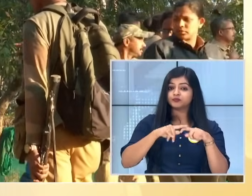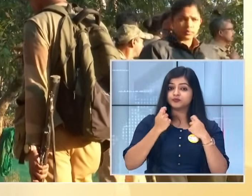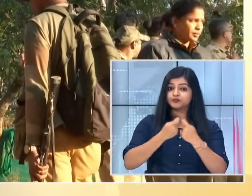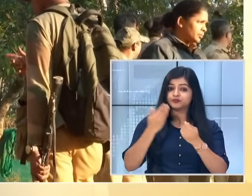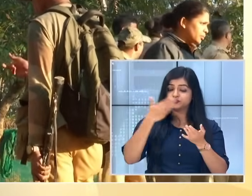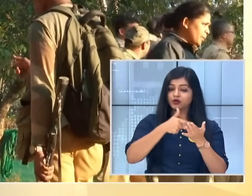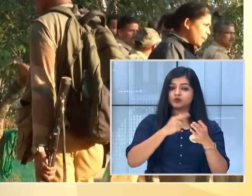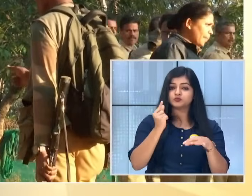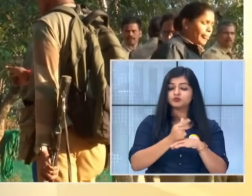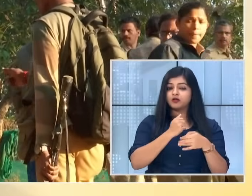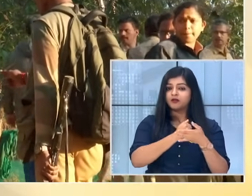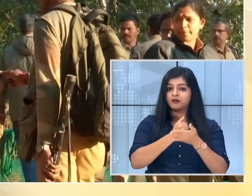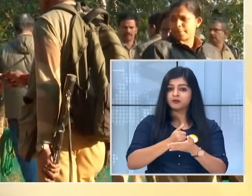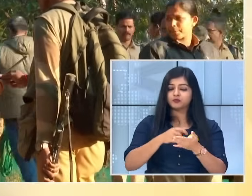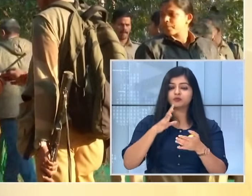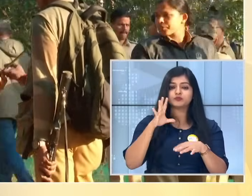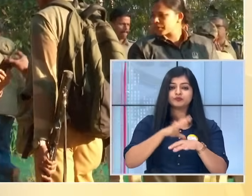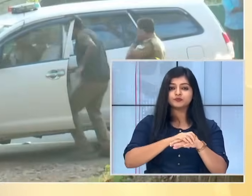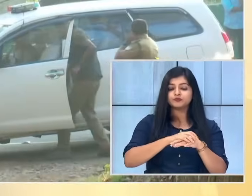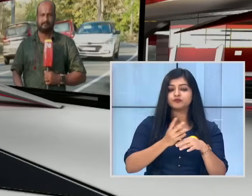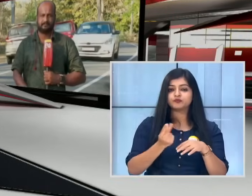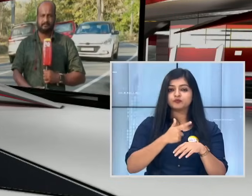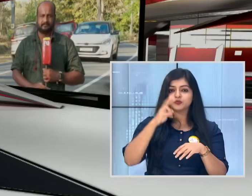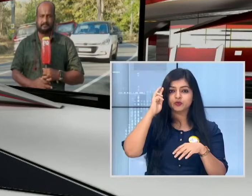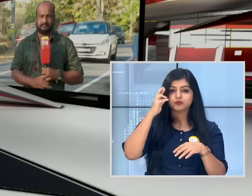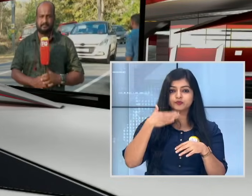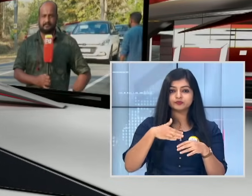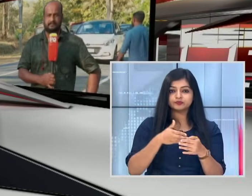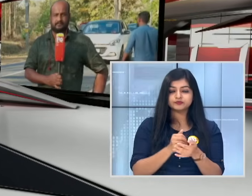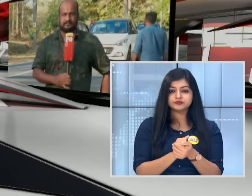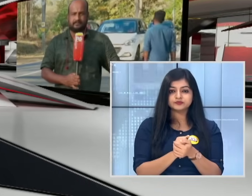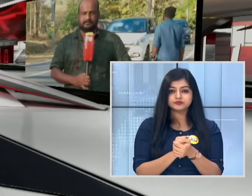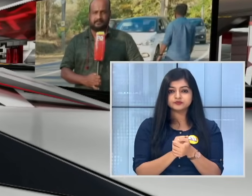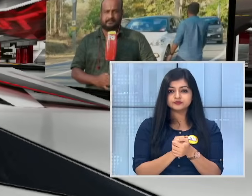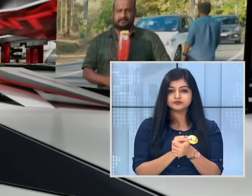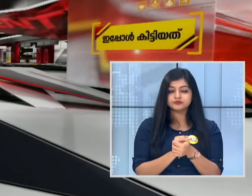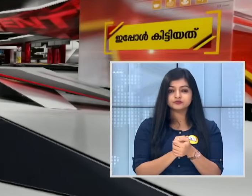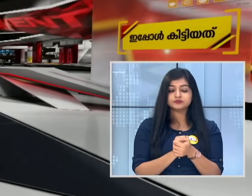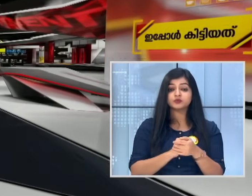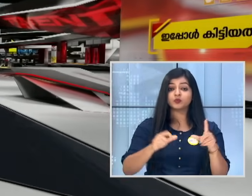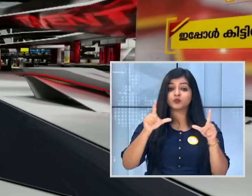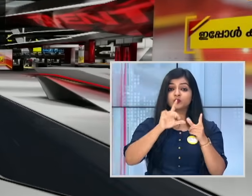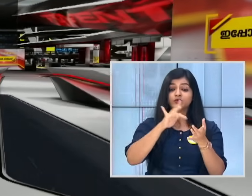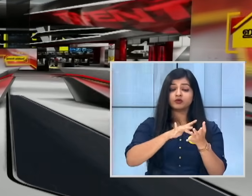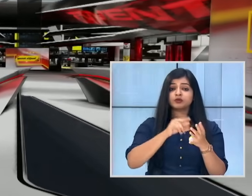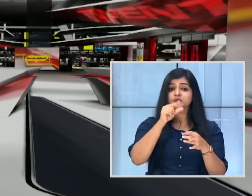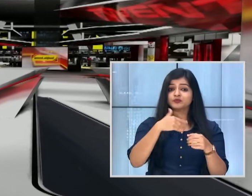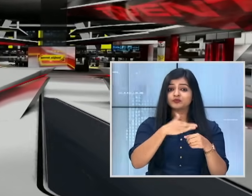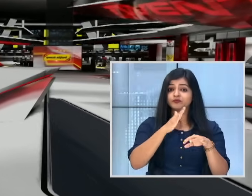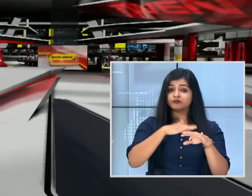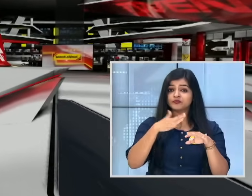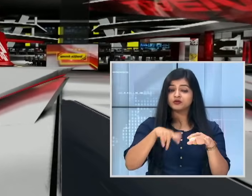മാറുന്ന വിധത്തിലാണ് കാര്യങ്ങളുള്ളത്. പ്രവിത. ശരി, സുർജിത്ത് അയ്യപ്പത്താണ് വിവരങ്ങൾ നൽകിയത്. അതേസമയം വയനാട്ടിലെ ആളെക്കൊല്ലി